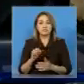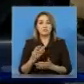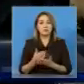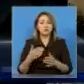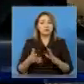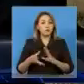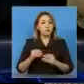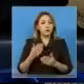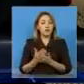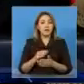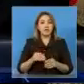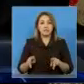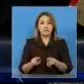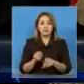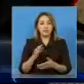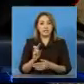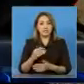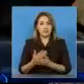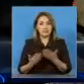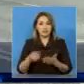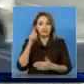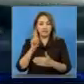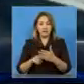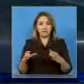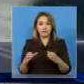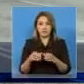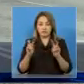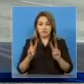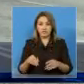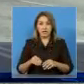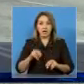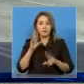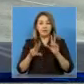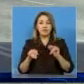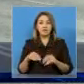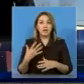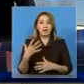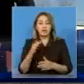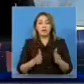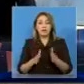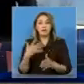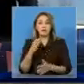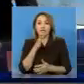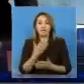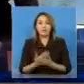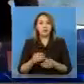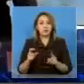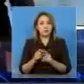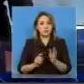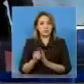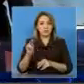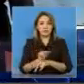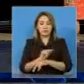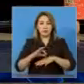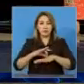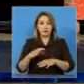что полностью соответствует ПСД. Если верить специалистам, эта дорога обещает прослужить не менее 5 лет. К слову, с начала строительных и ремонтных